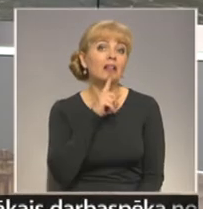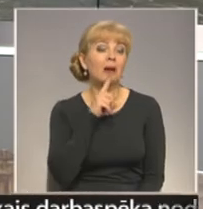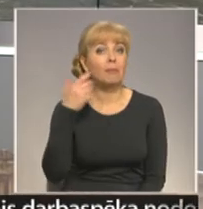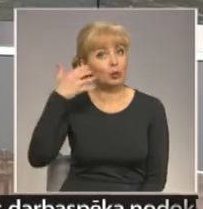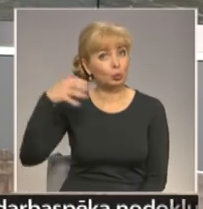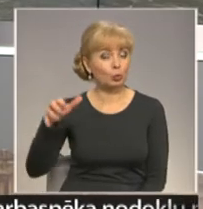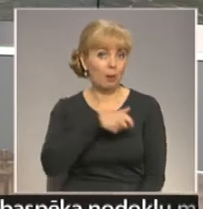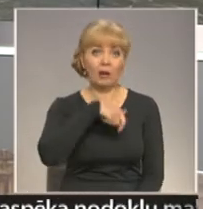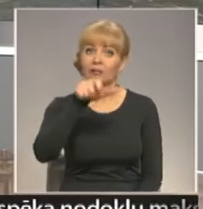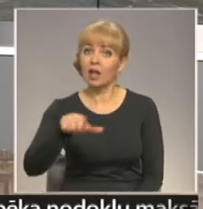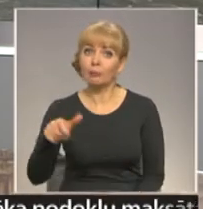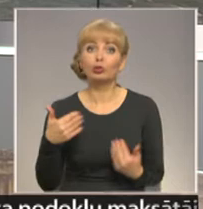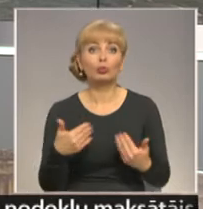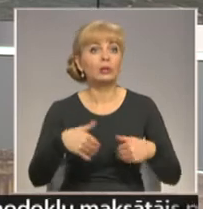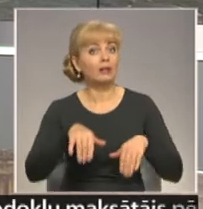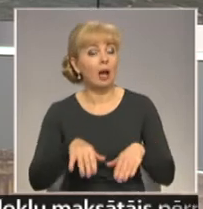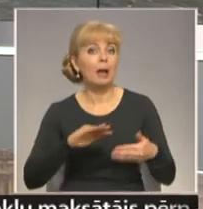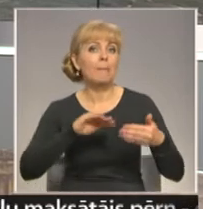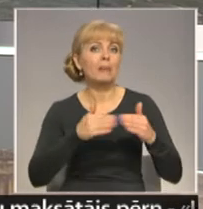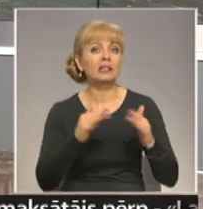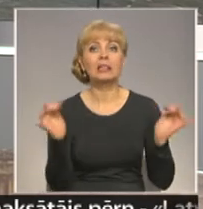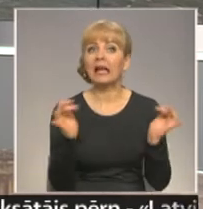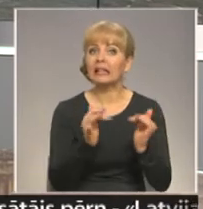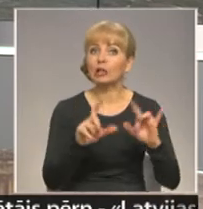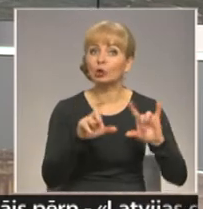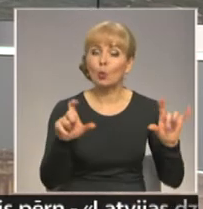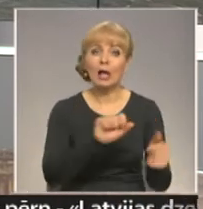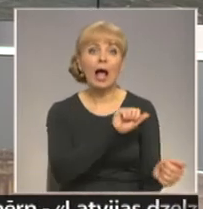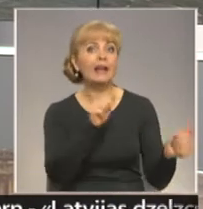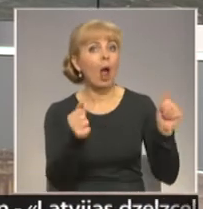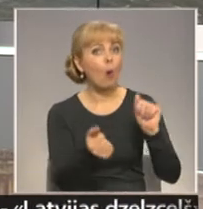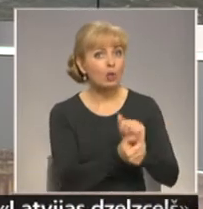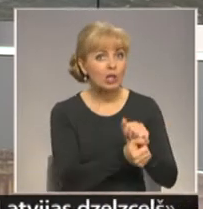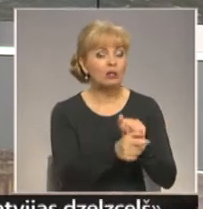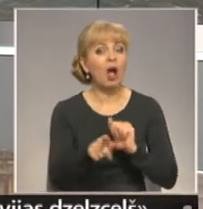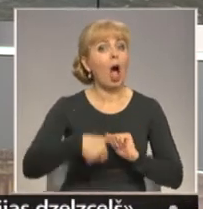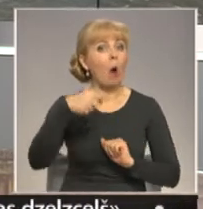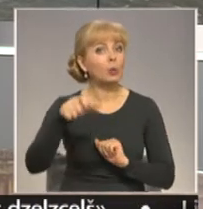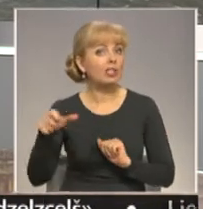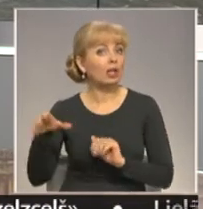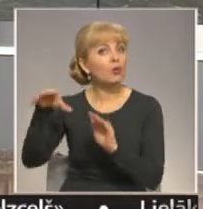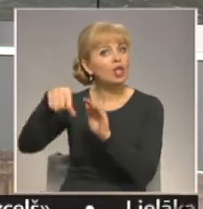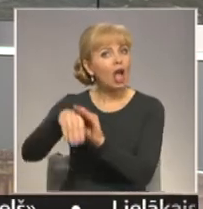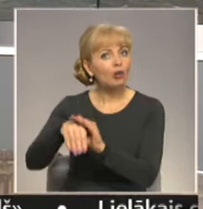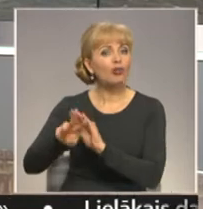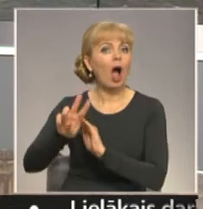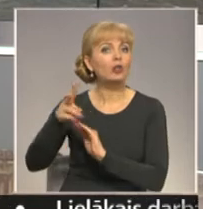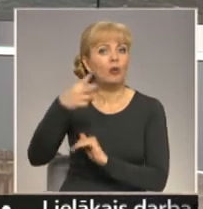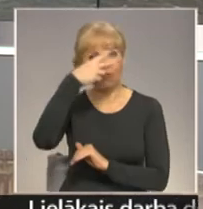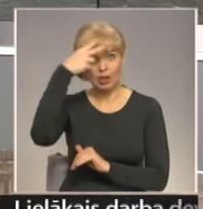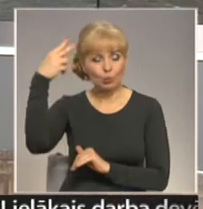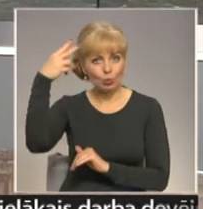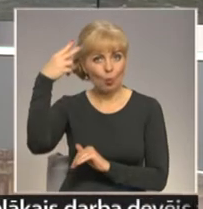Liepājas domas deputātiem šodien bija jālem par pilsētas internātskolas reorganizāciju un tās audzēkņu iekļaušanu 8.